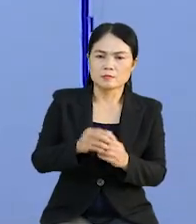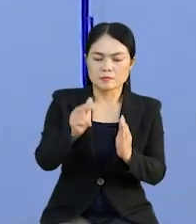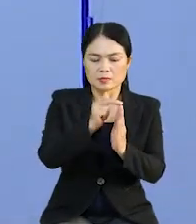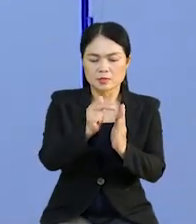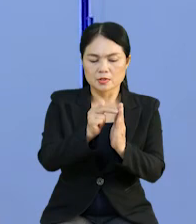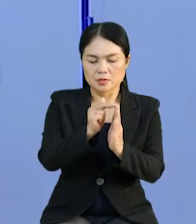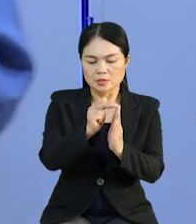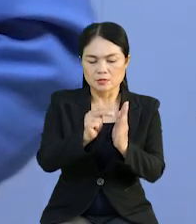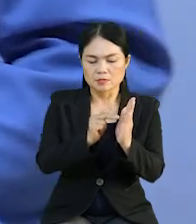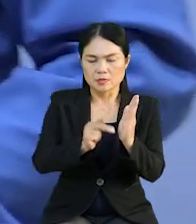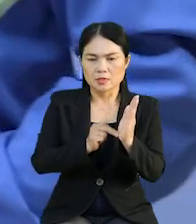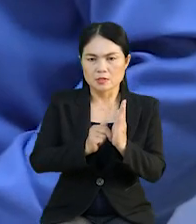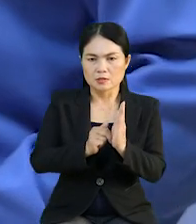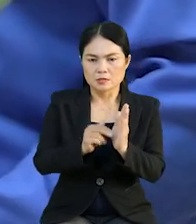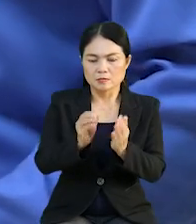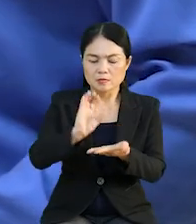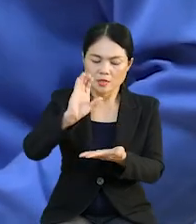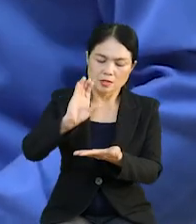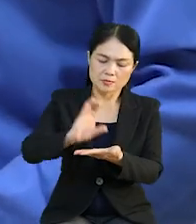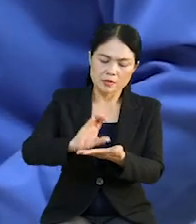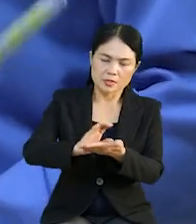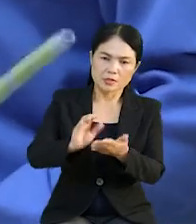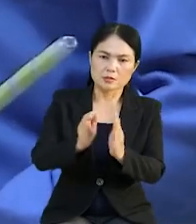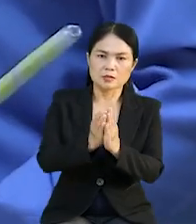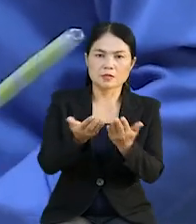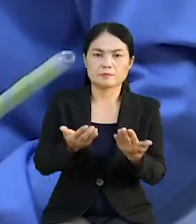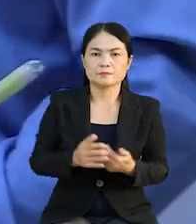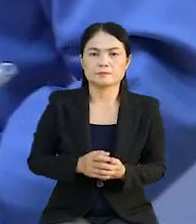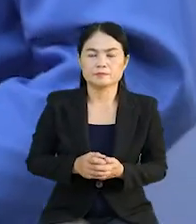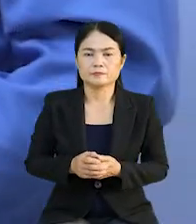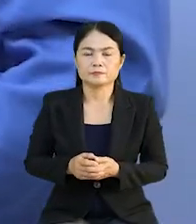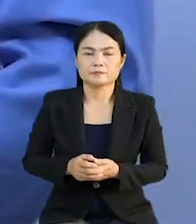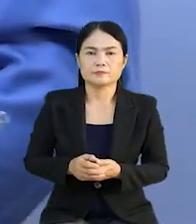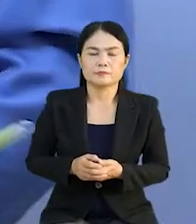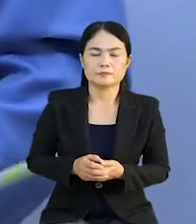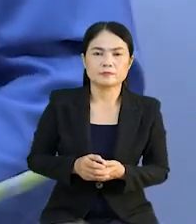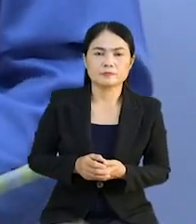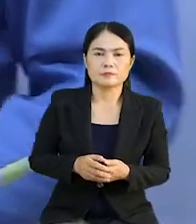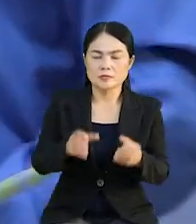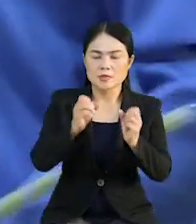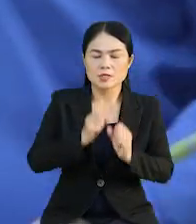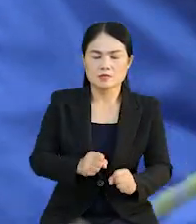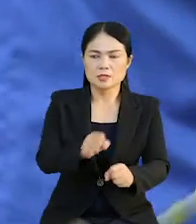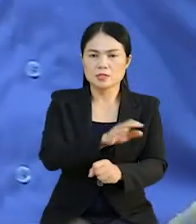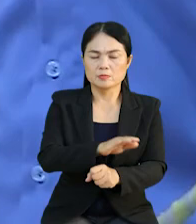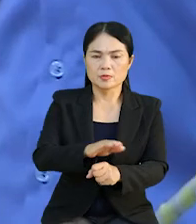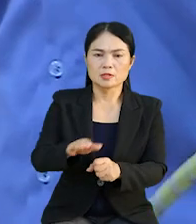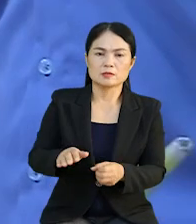ក្រមទី3បច្ចនានុនុក្រមបាទណាជាយាមកូន